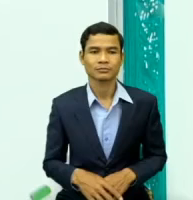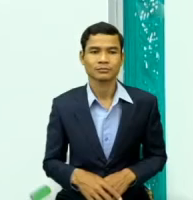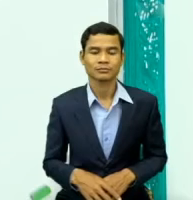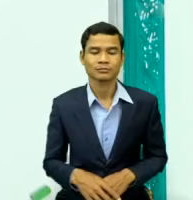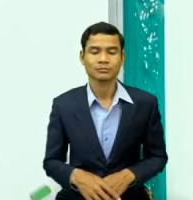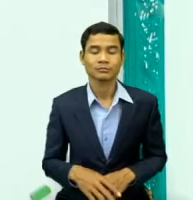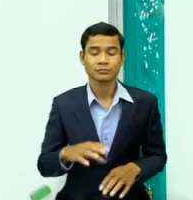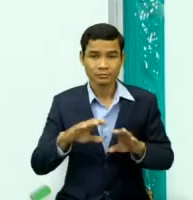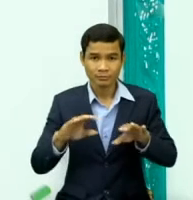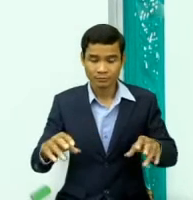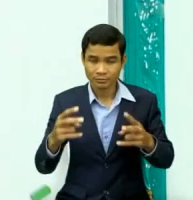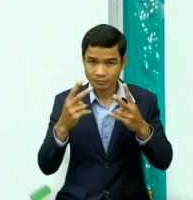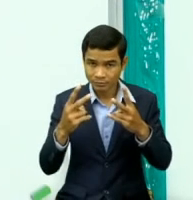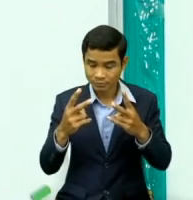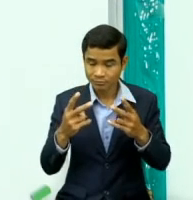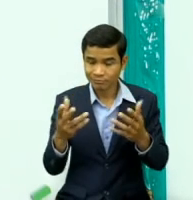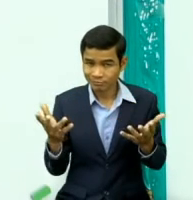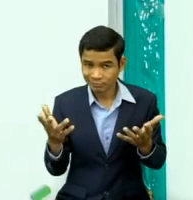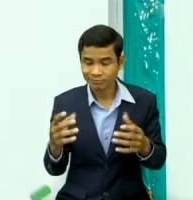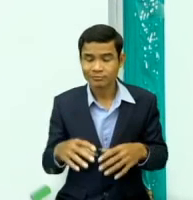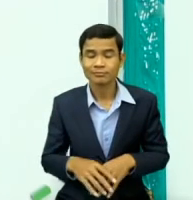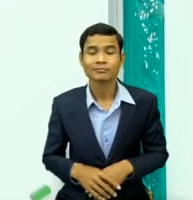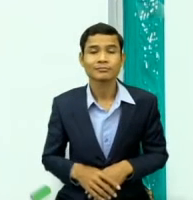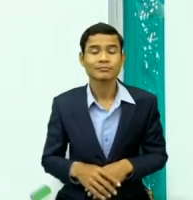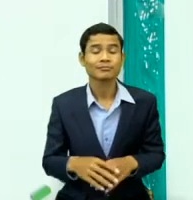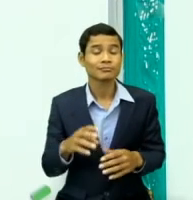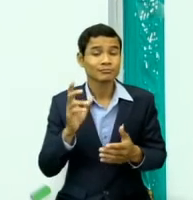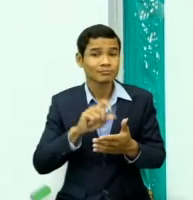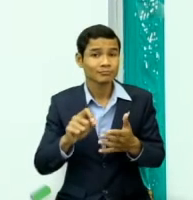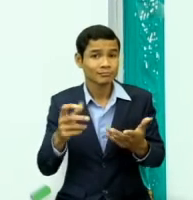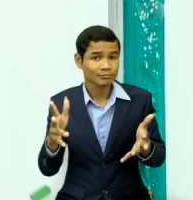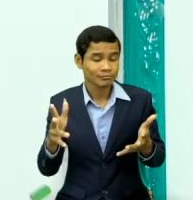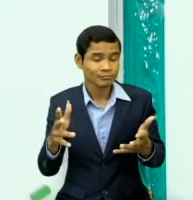chà con sơ sơ được hai được nữa con